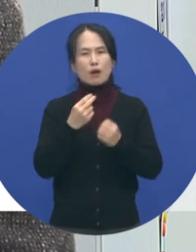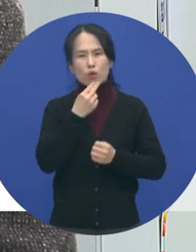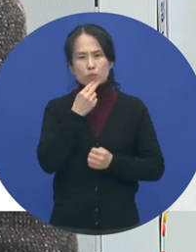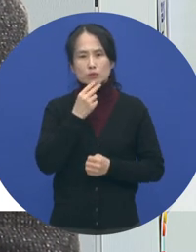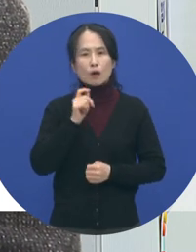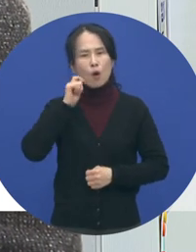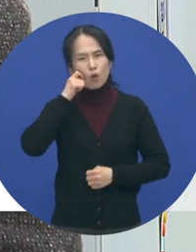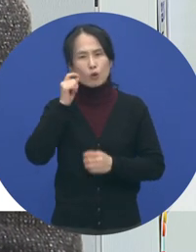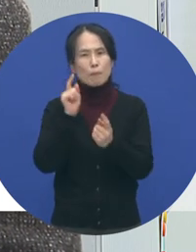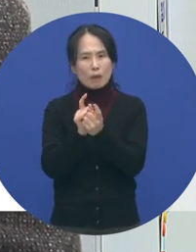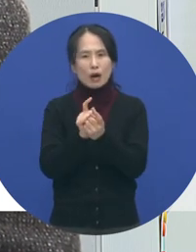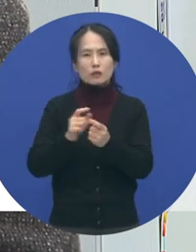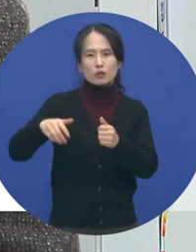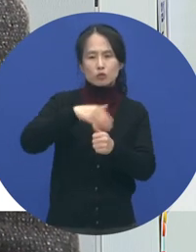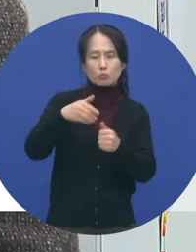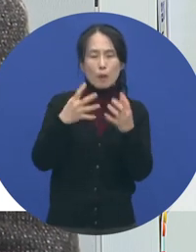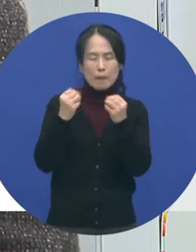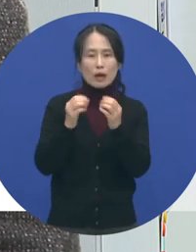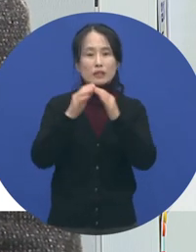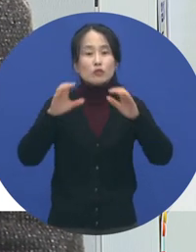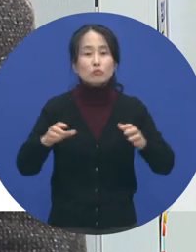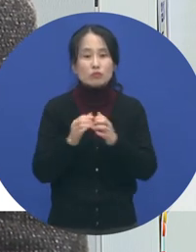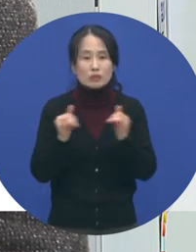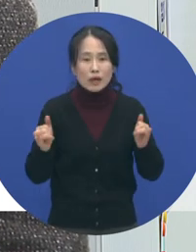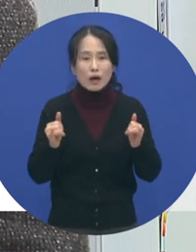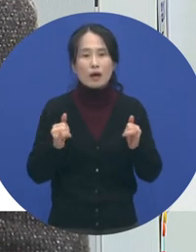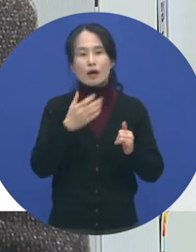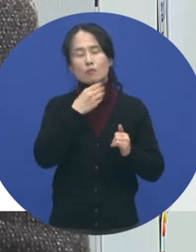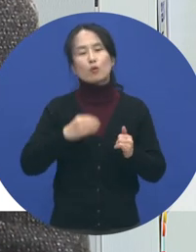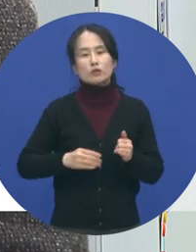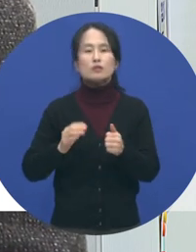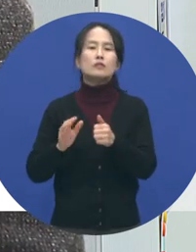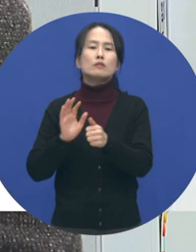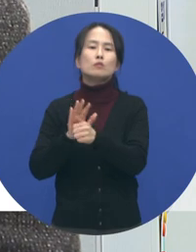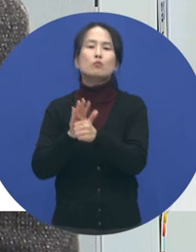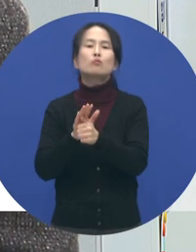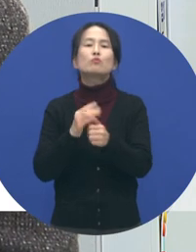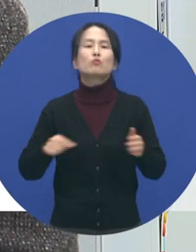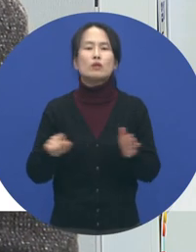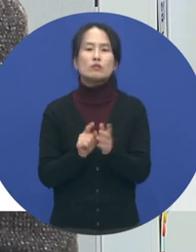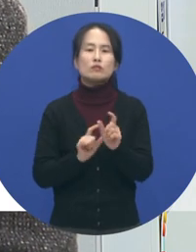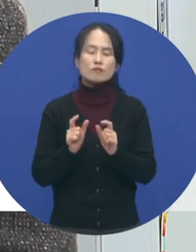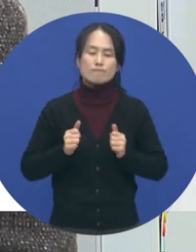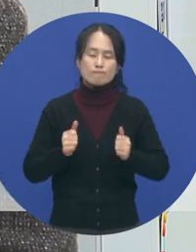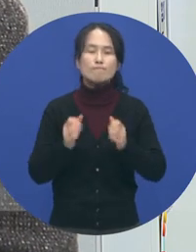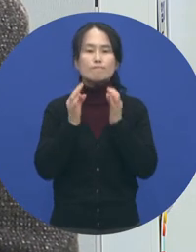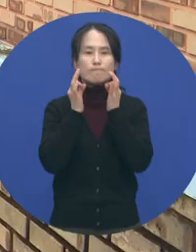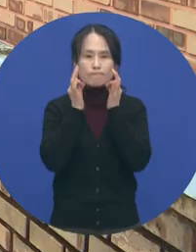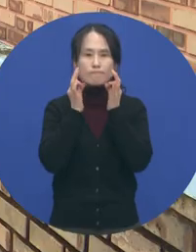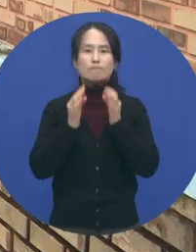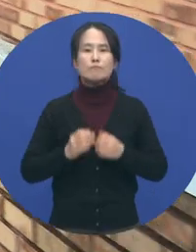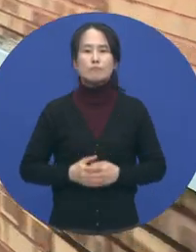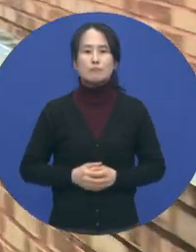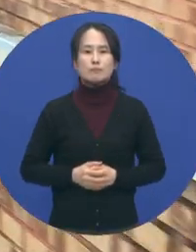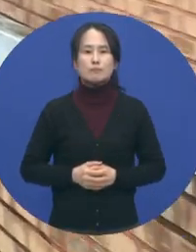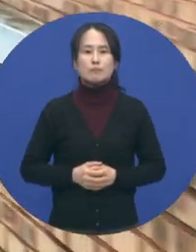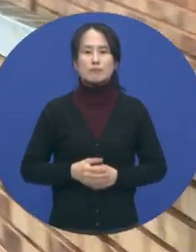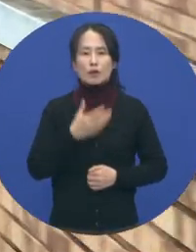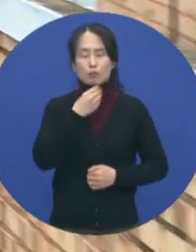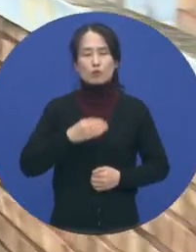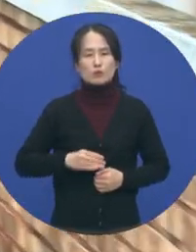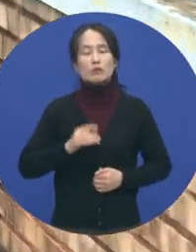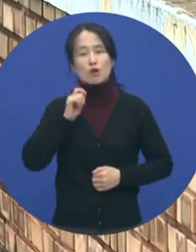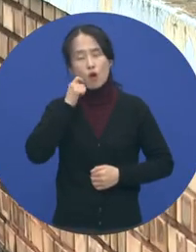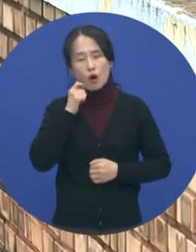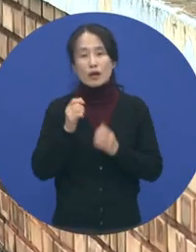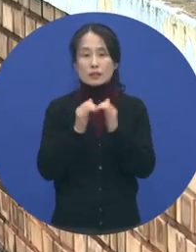해지는 우리 주변에 많은 이웃분들이 복지 혜택을 받을 수 있도록 더 열심히 노력하겠습니다 복지 사각